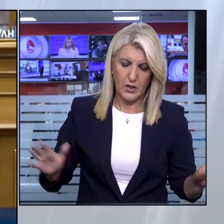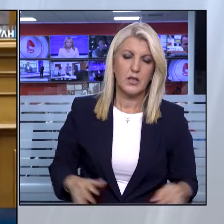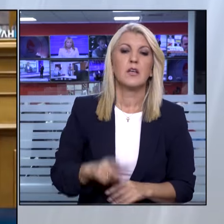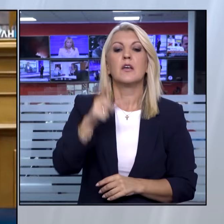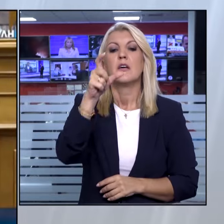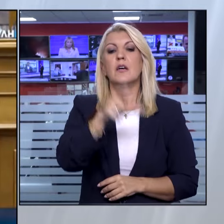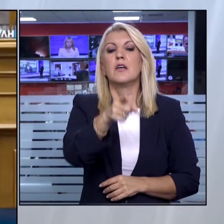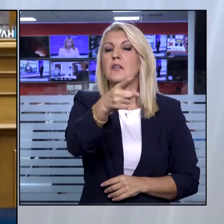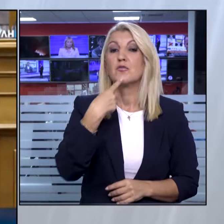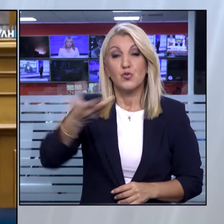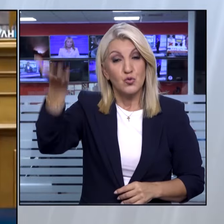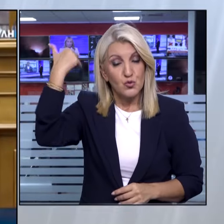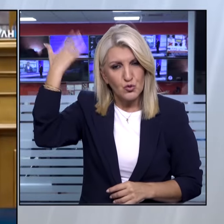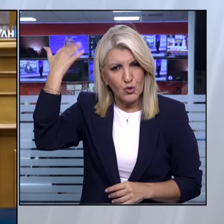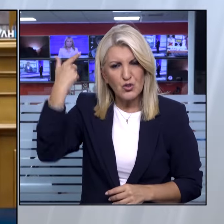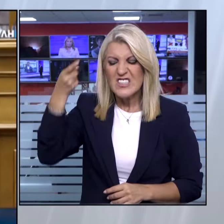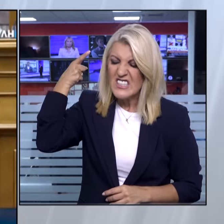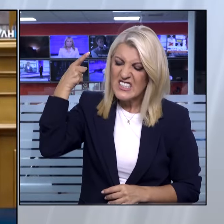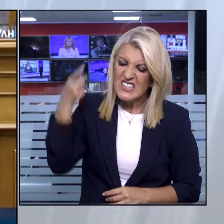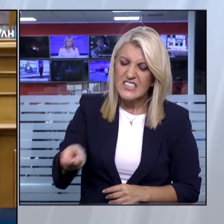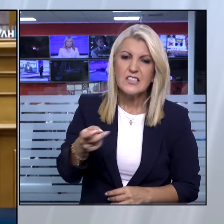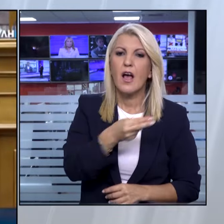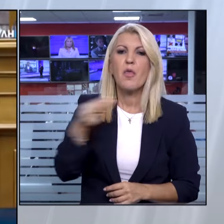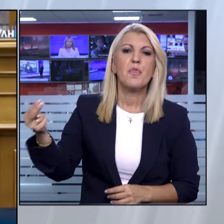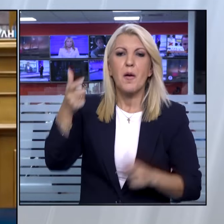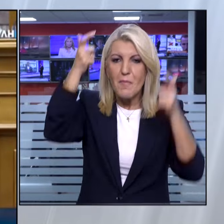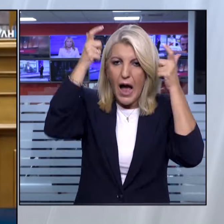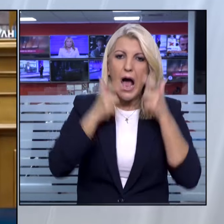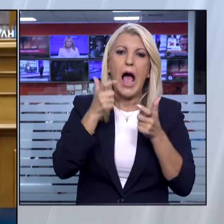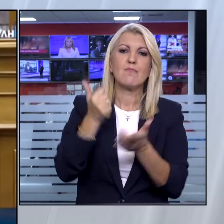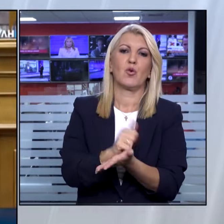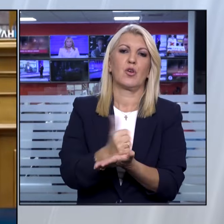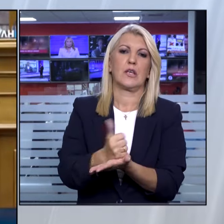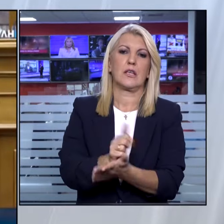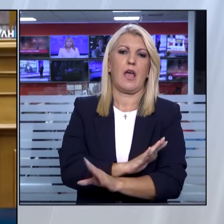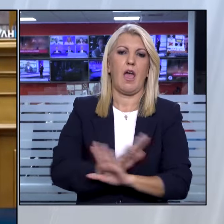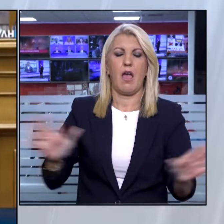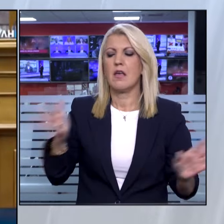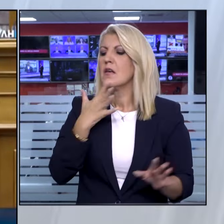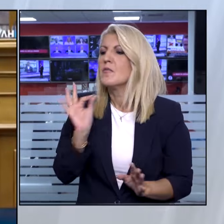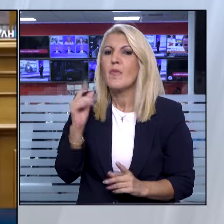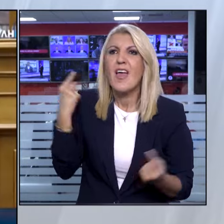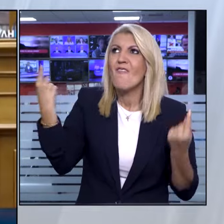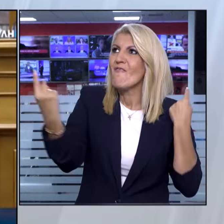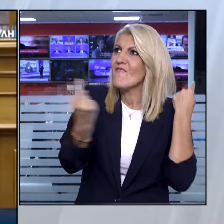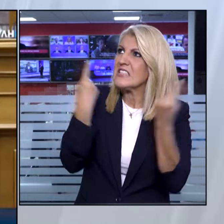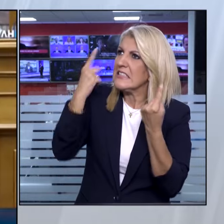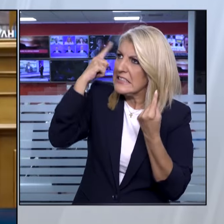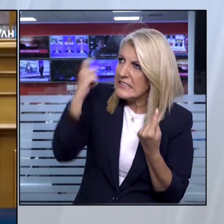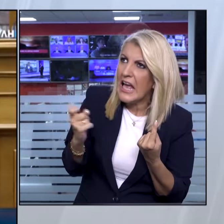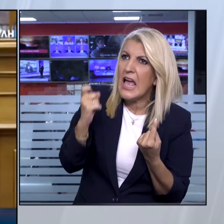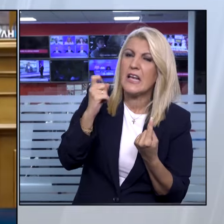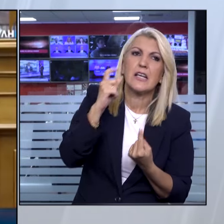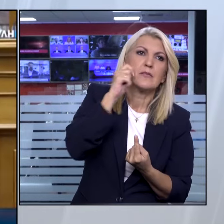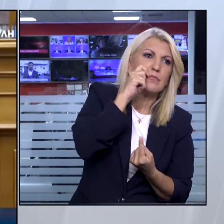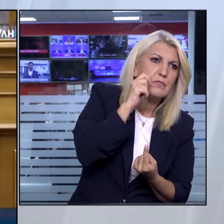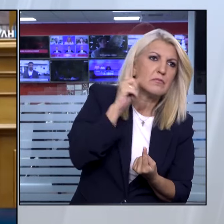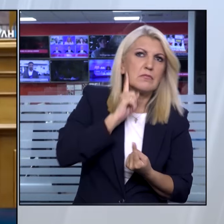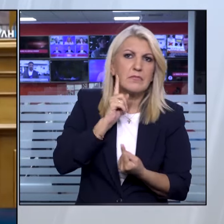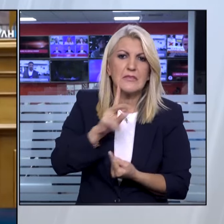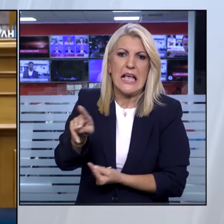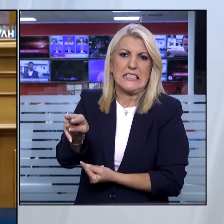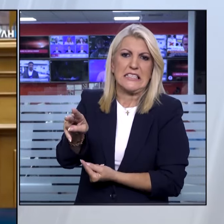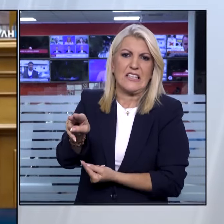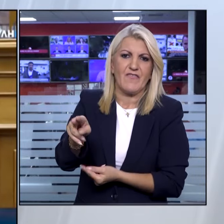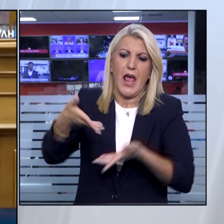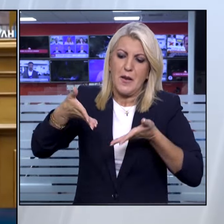πώς γίνονται και μεγαλώνουν τα παιδιά το καθορίζει η φύση με φυσικό νόμο. Εγώ με νόμο του κράτους